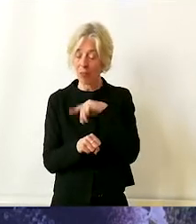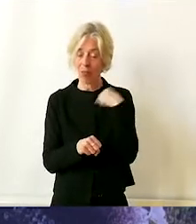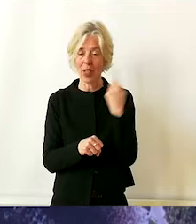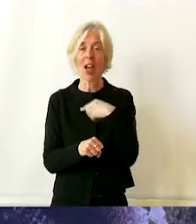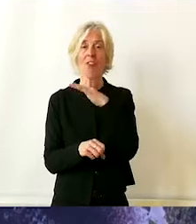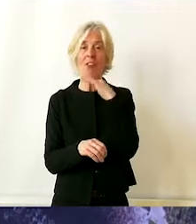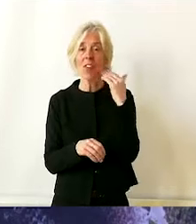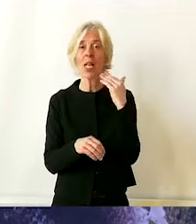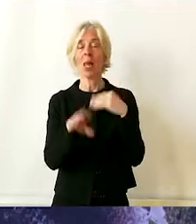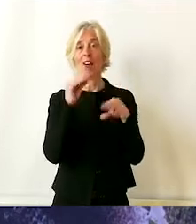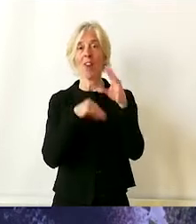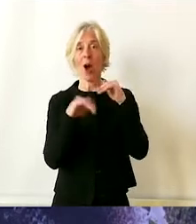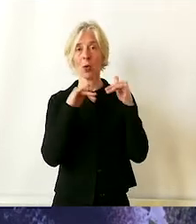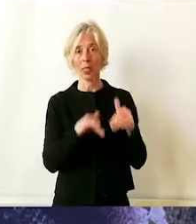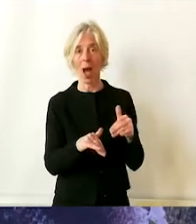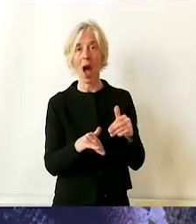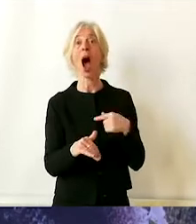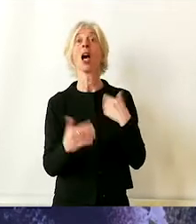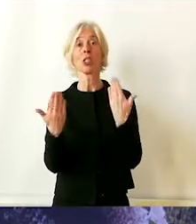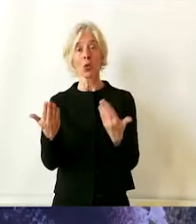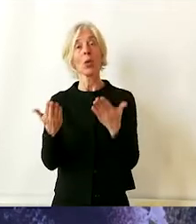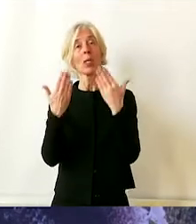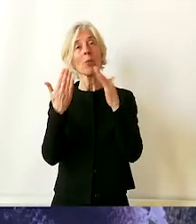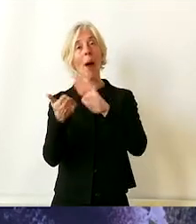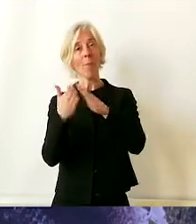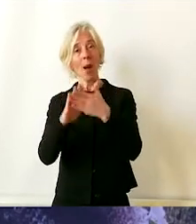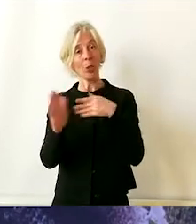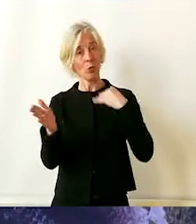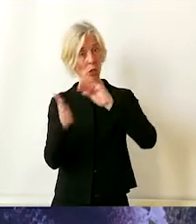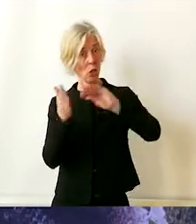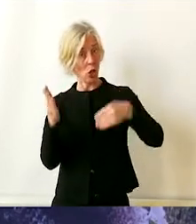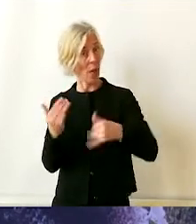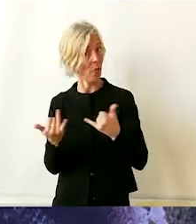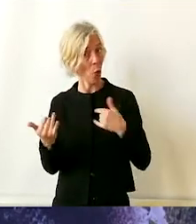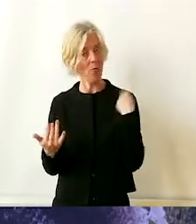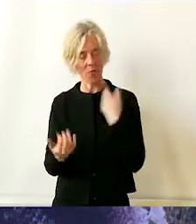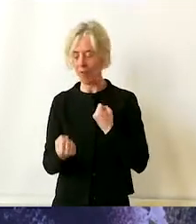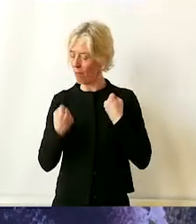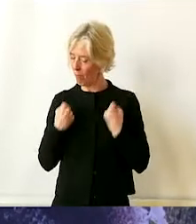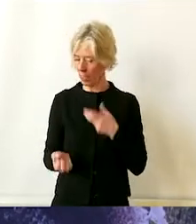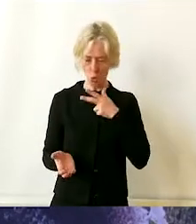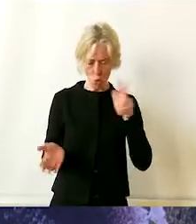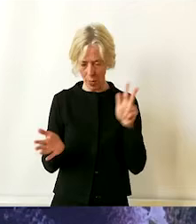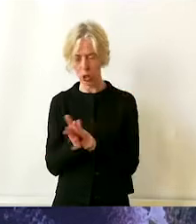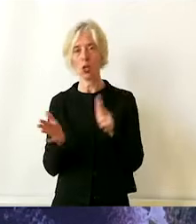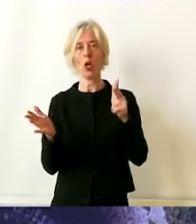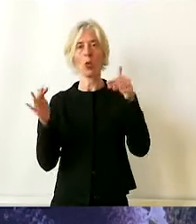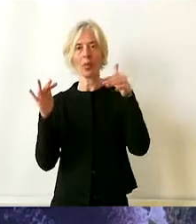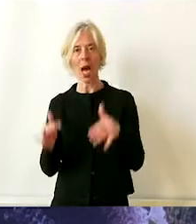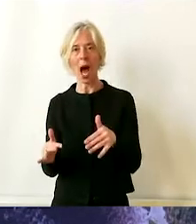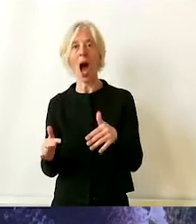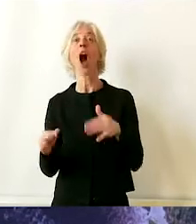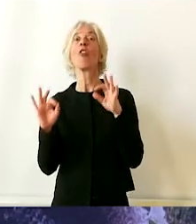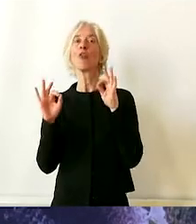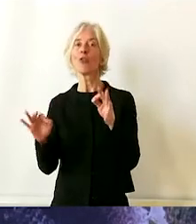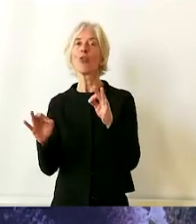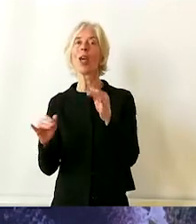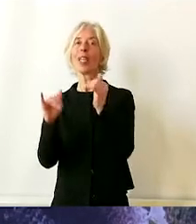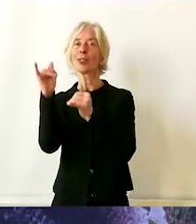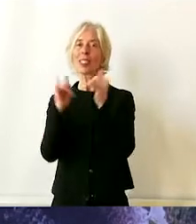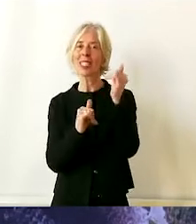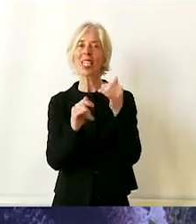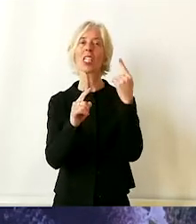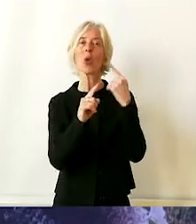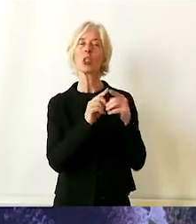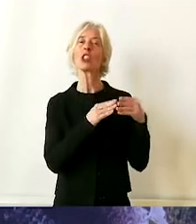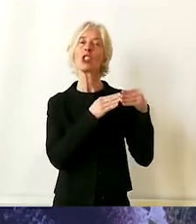Klimapakt aus Überzeugung. Die Entwicklung von Lösungen für den Klimaschutz in Industrie und Schiffsverkehr haben wir bereits